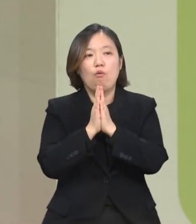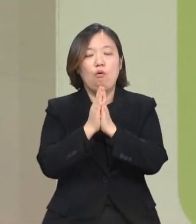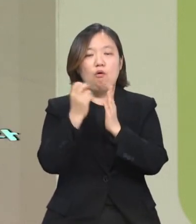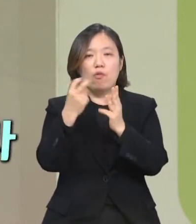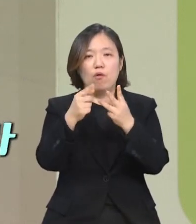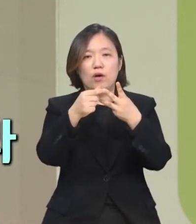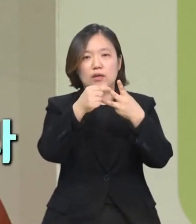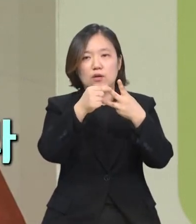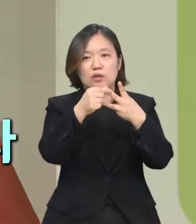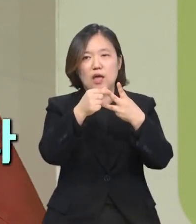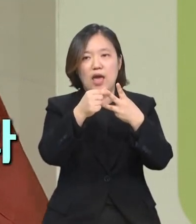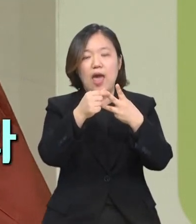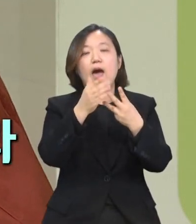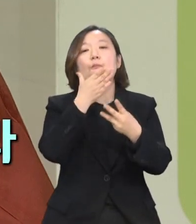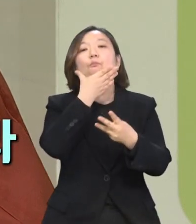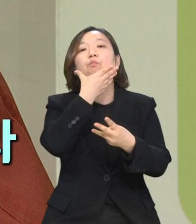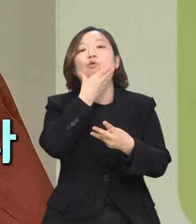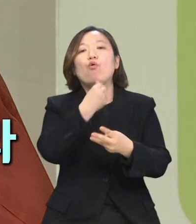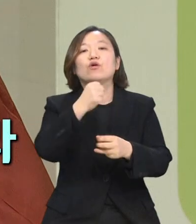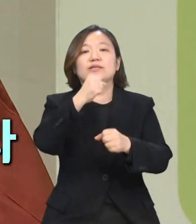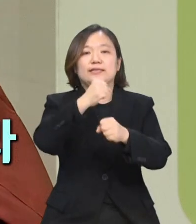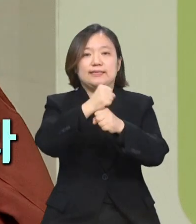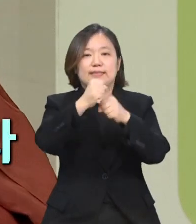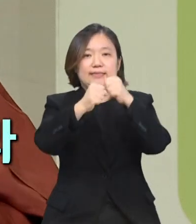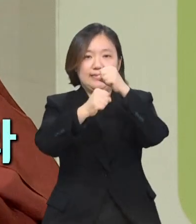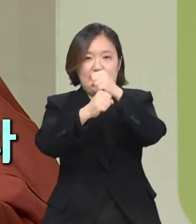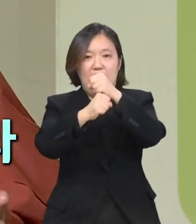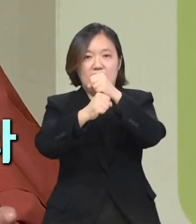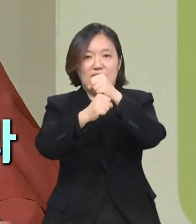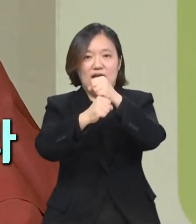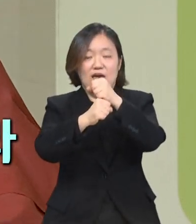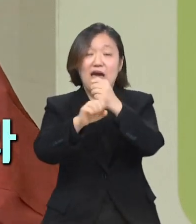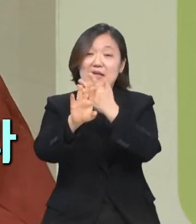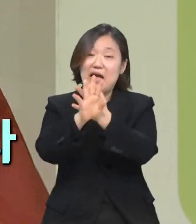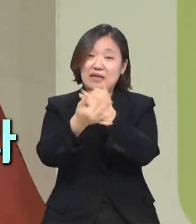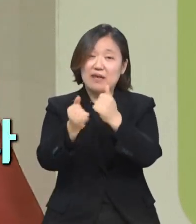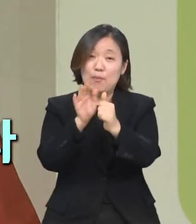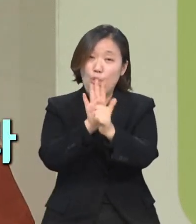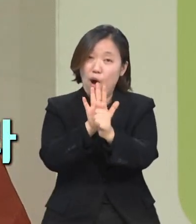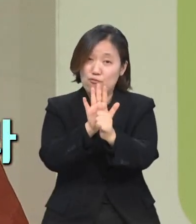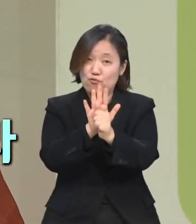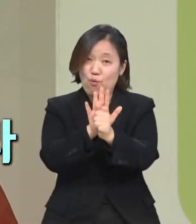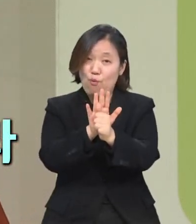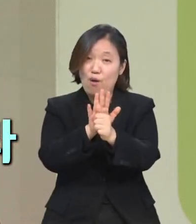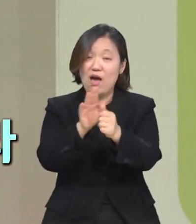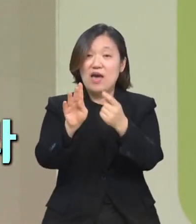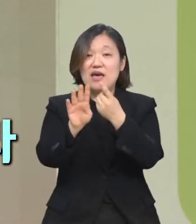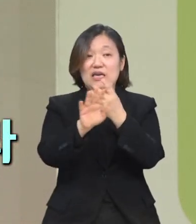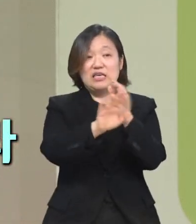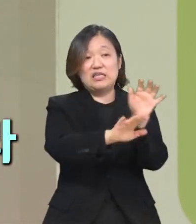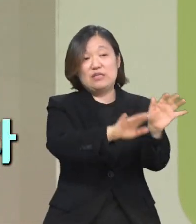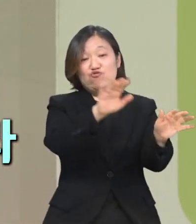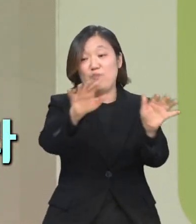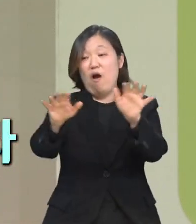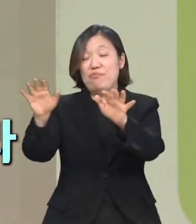조금씩 조금씩이라도 복을 지어라 남들에게 보탬이 될 수 있게 이웃들에게